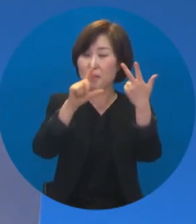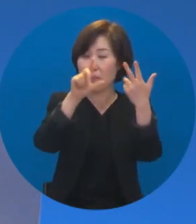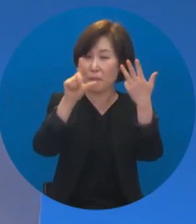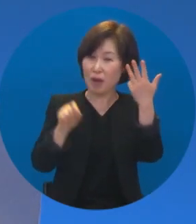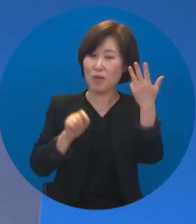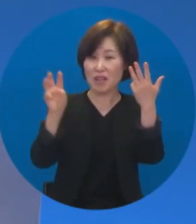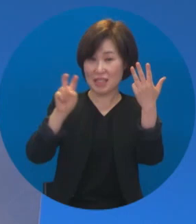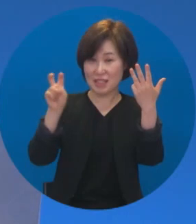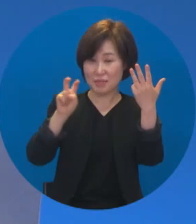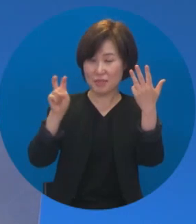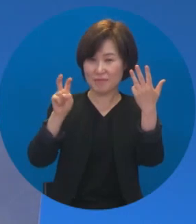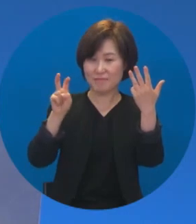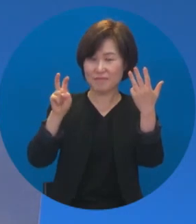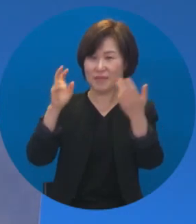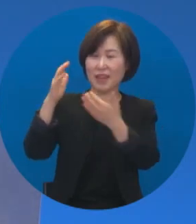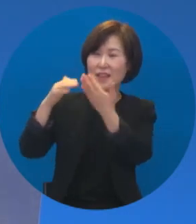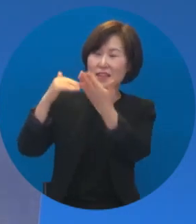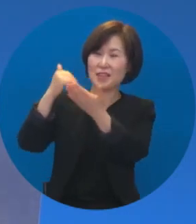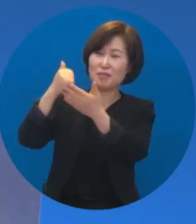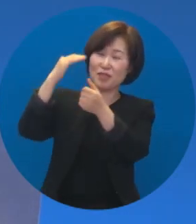하나님의 부름을 받았어요.